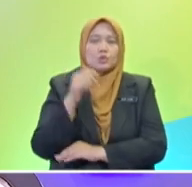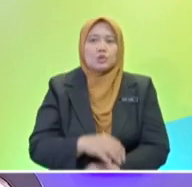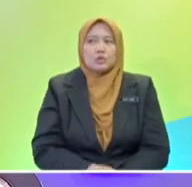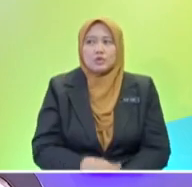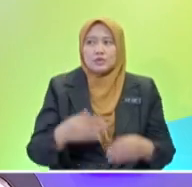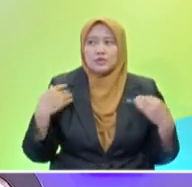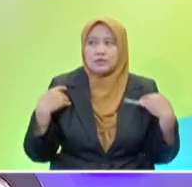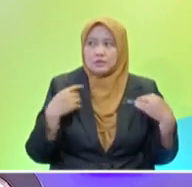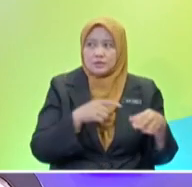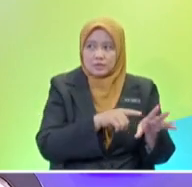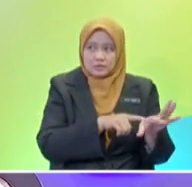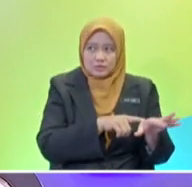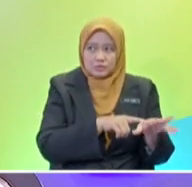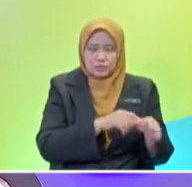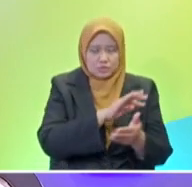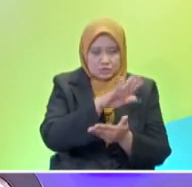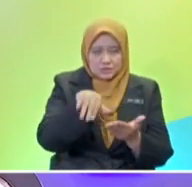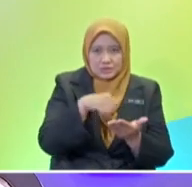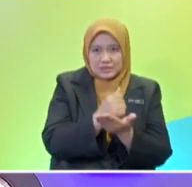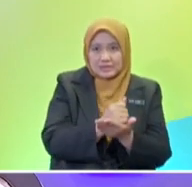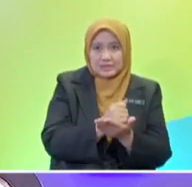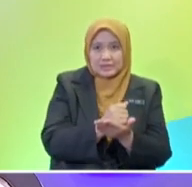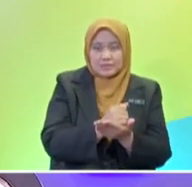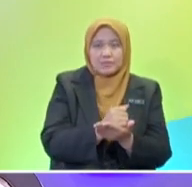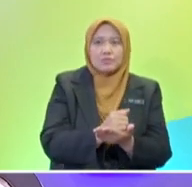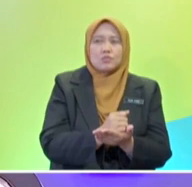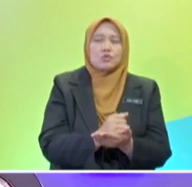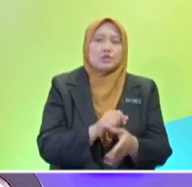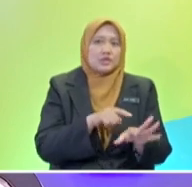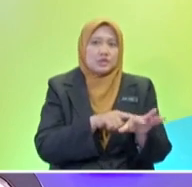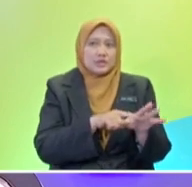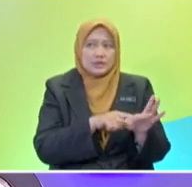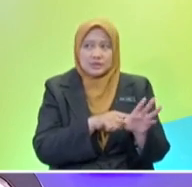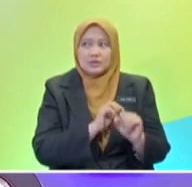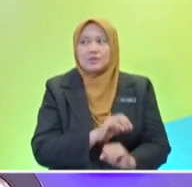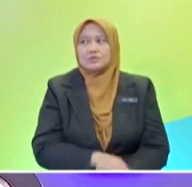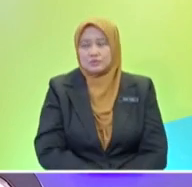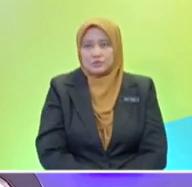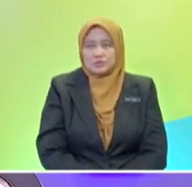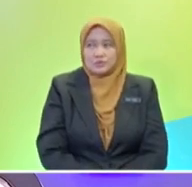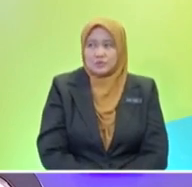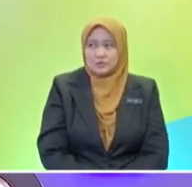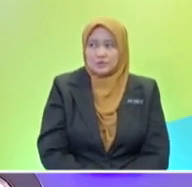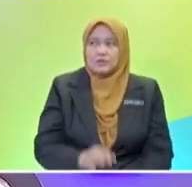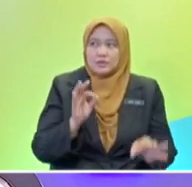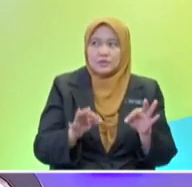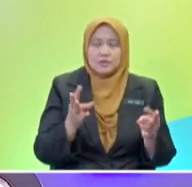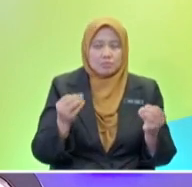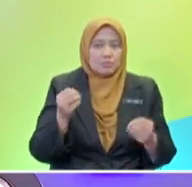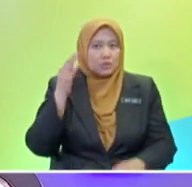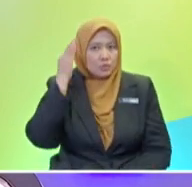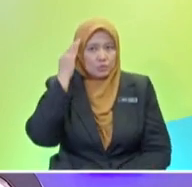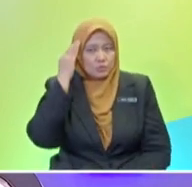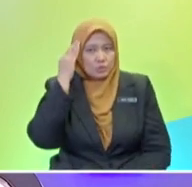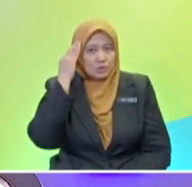daun, yang ni pun daun juga. Pelik kan, tak sama kan? Tapi ini pun daun juga. Okey, kalau kita nak tahu struktur